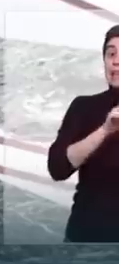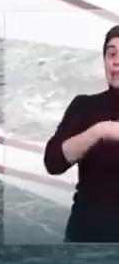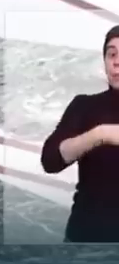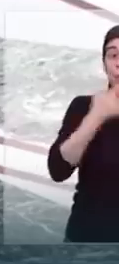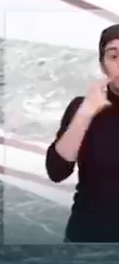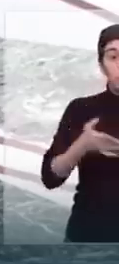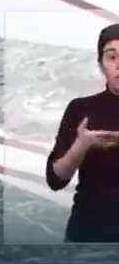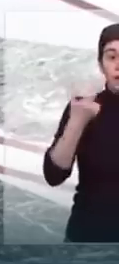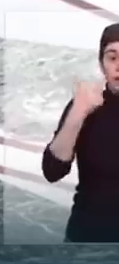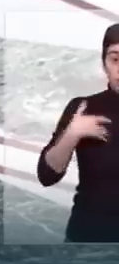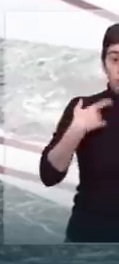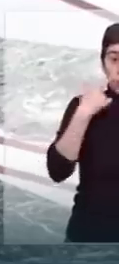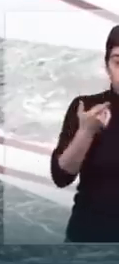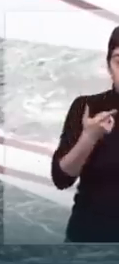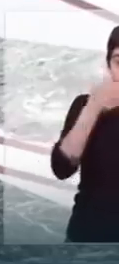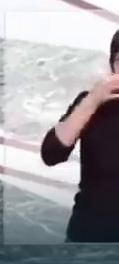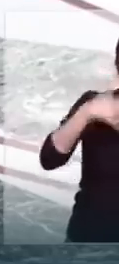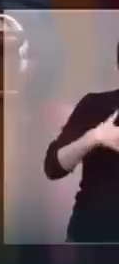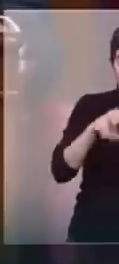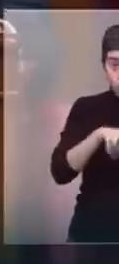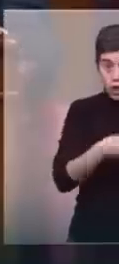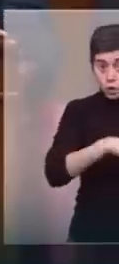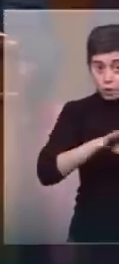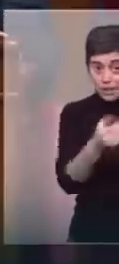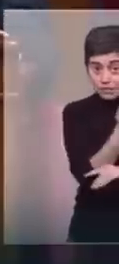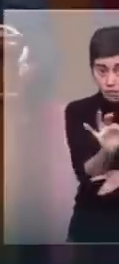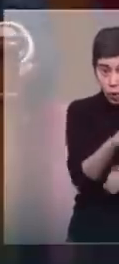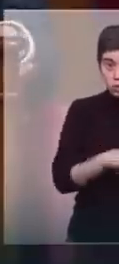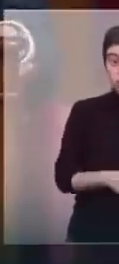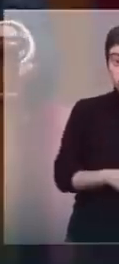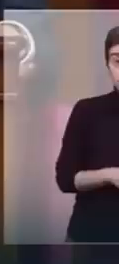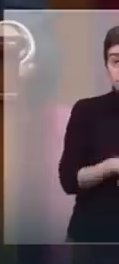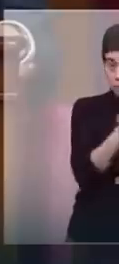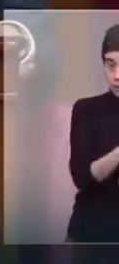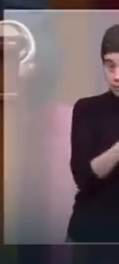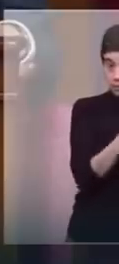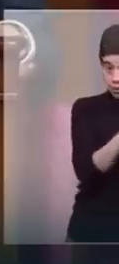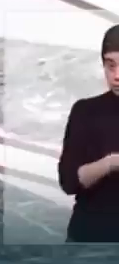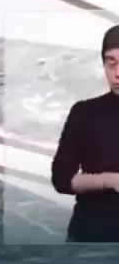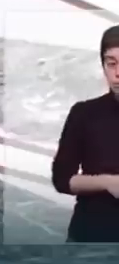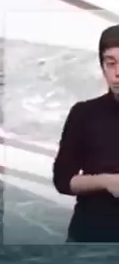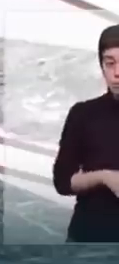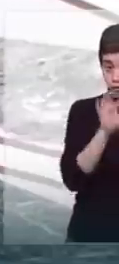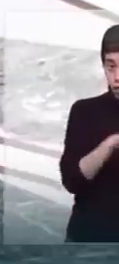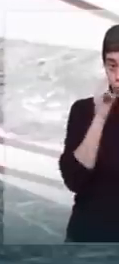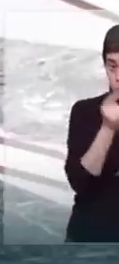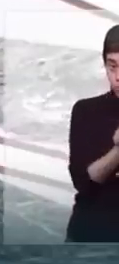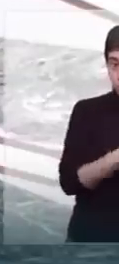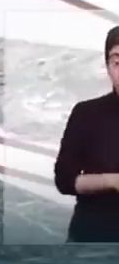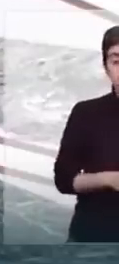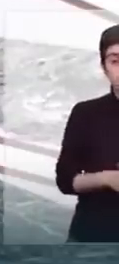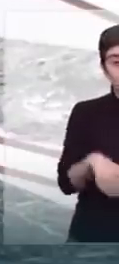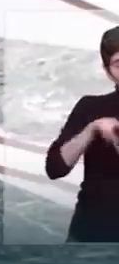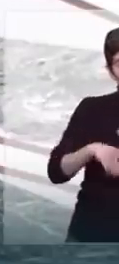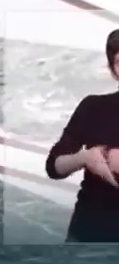soutenir l'innovation et la recherche sur le territoire français et européen en matière pharmaceutique, monsieur le député. J'imagine que vous voterez avec nous toutes les